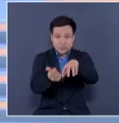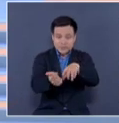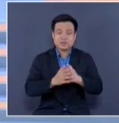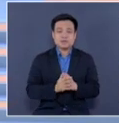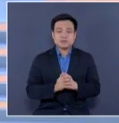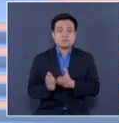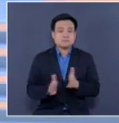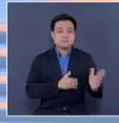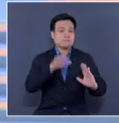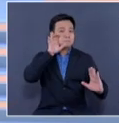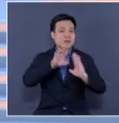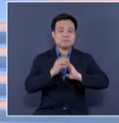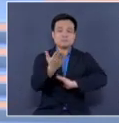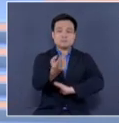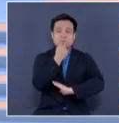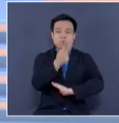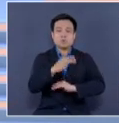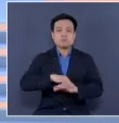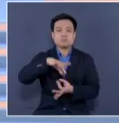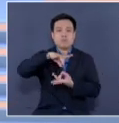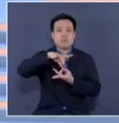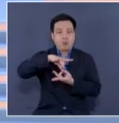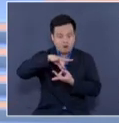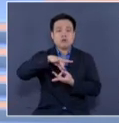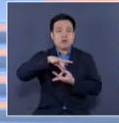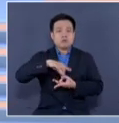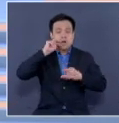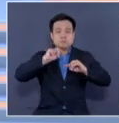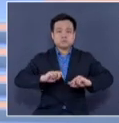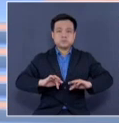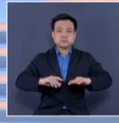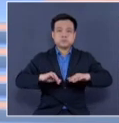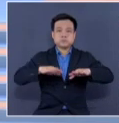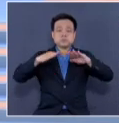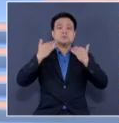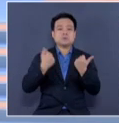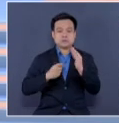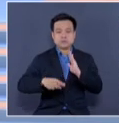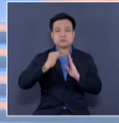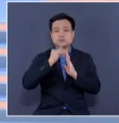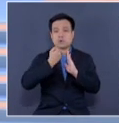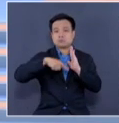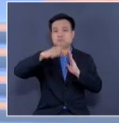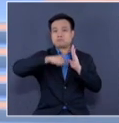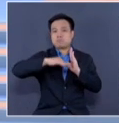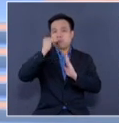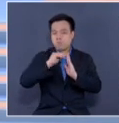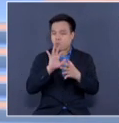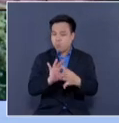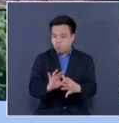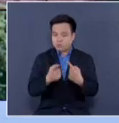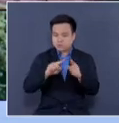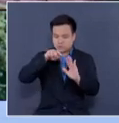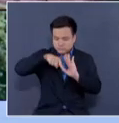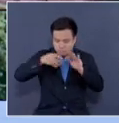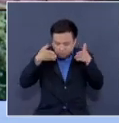ด้านหลังที่เห็นอยู่นี่เลยน้ำท่วมสุโขทัยค่ะช่วงนี้สถานการณ์น้ำเหนือน่าเป็นห่วงแต่ต้องโฟกัสเลยที่จังหวัดสุโขทัยเพ